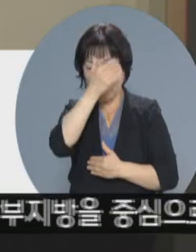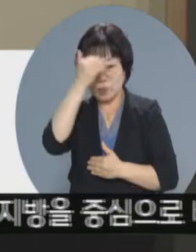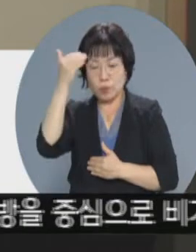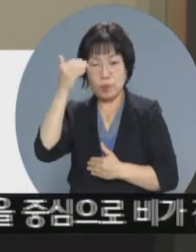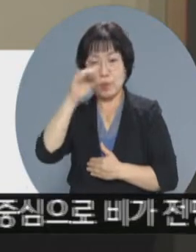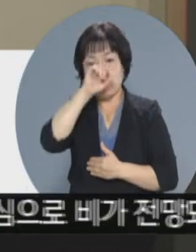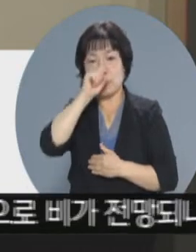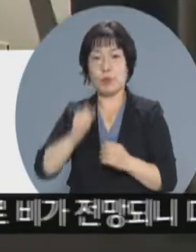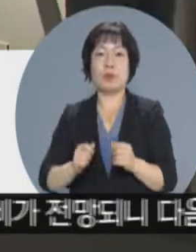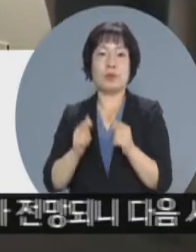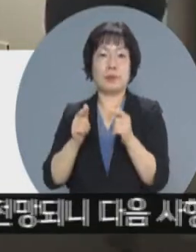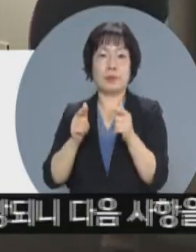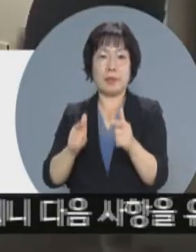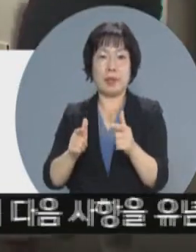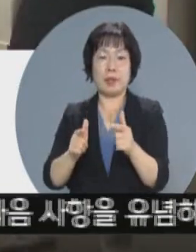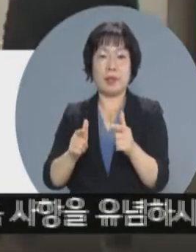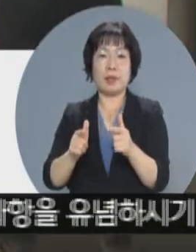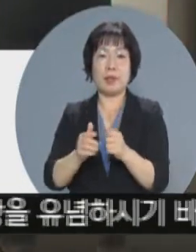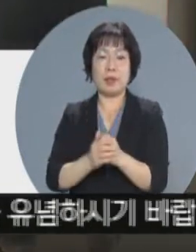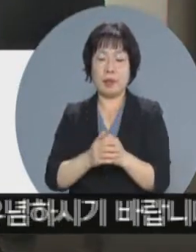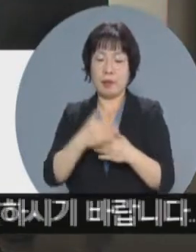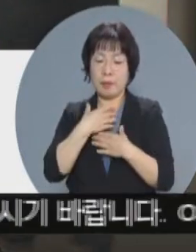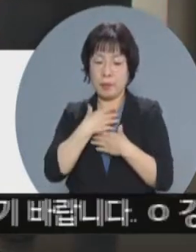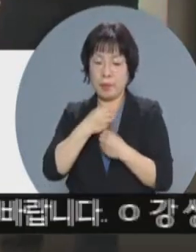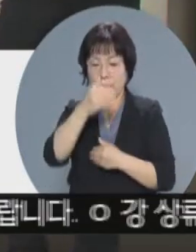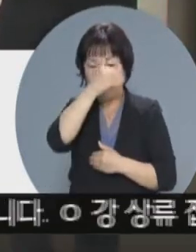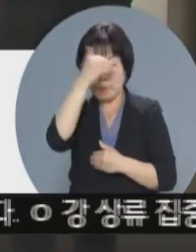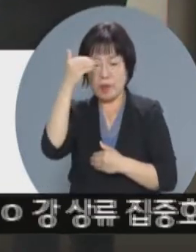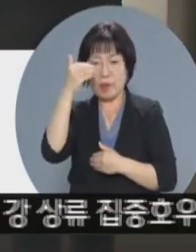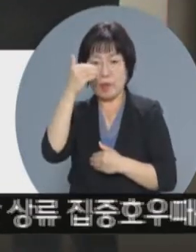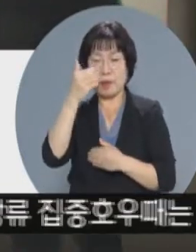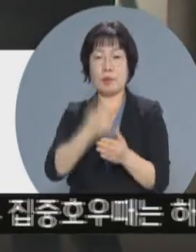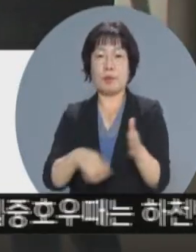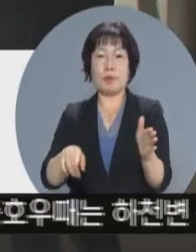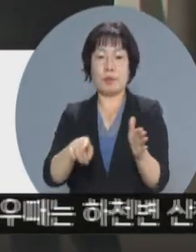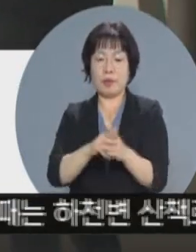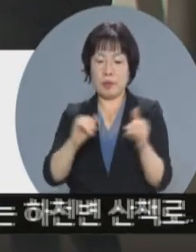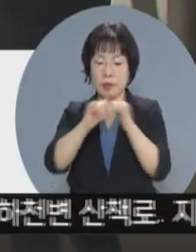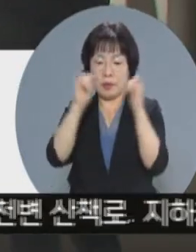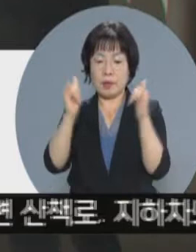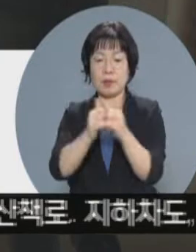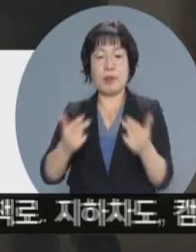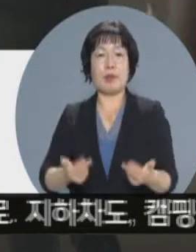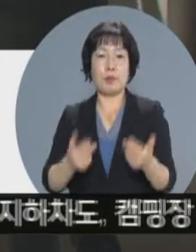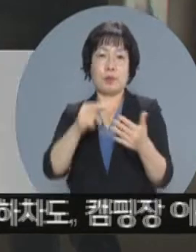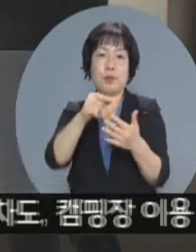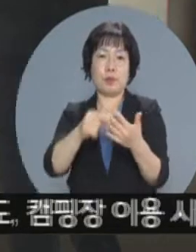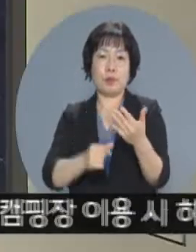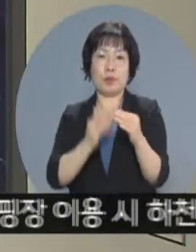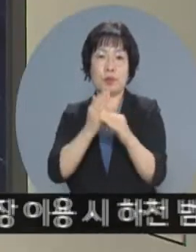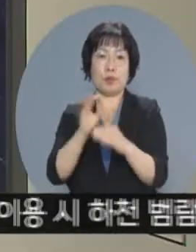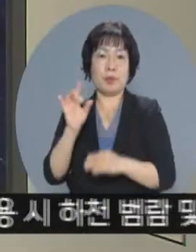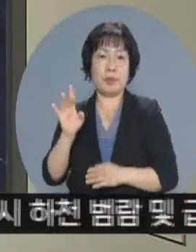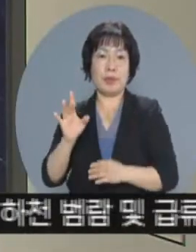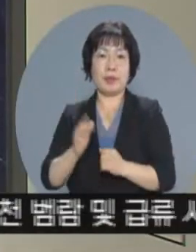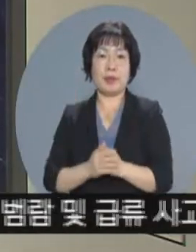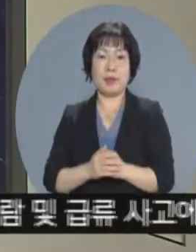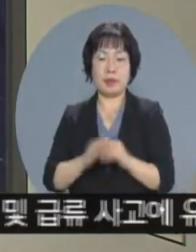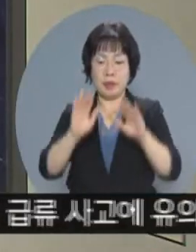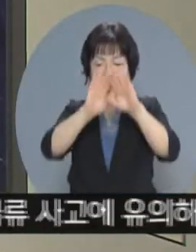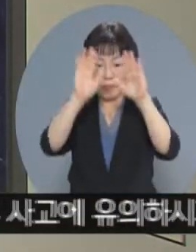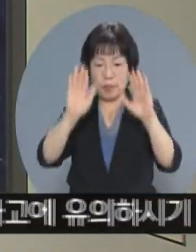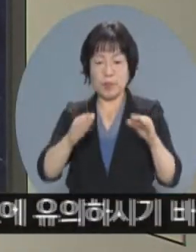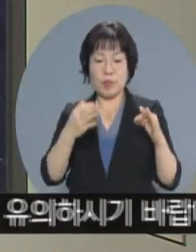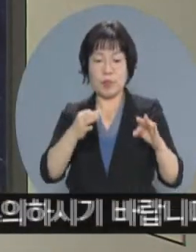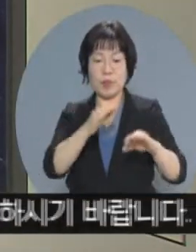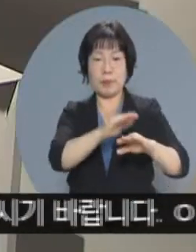작품 같은 거를 많이 좀 편하게 관람하실 수 있게 하려고 하는 사회공헌 프로그램 중에 하나예요. 국립현대미술관